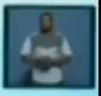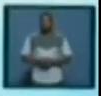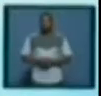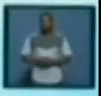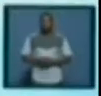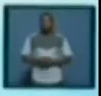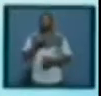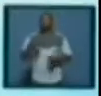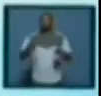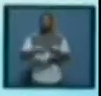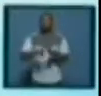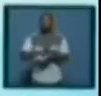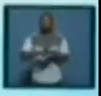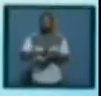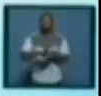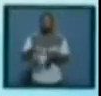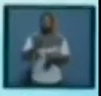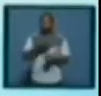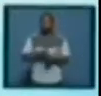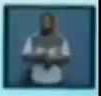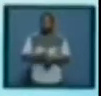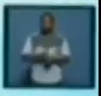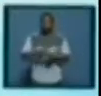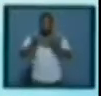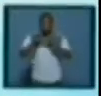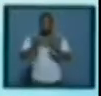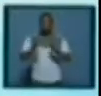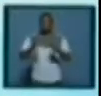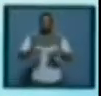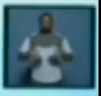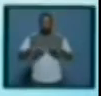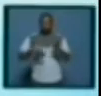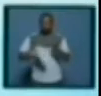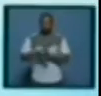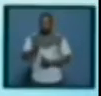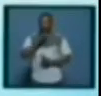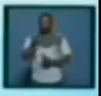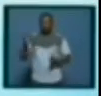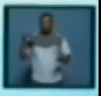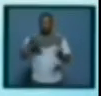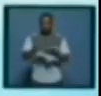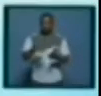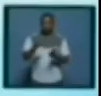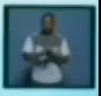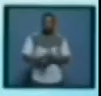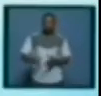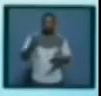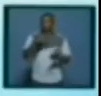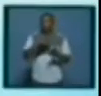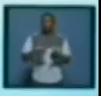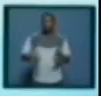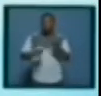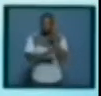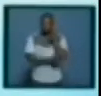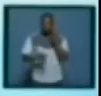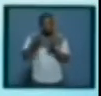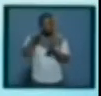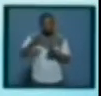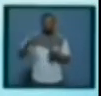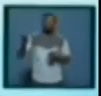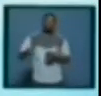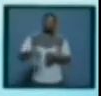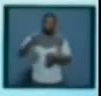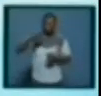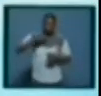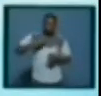Cela dit, plus besoin de se rendre à l'étranger pour se faire opérer le crâne. La neurochirurgie est bel et